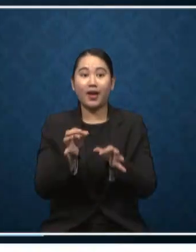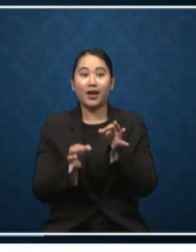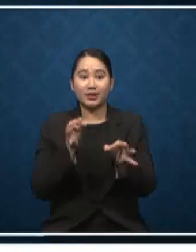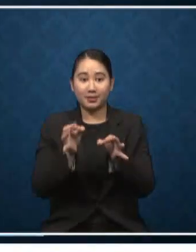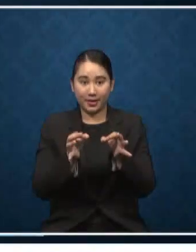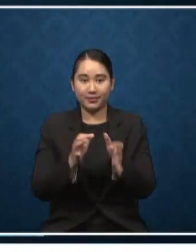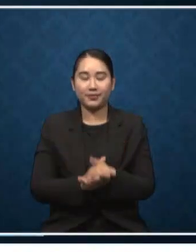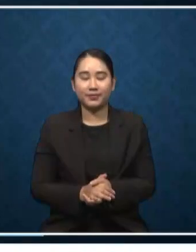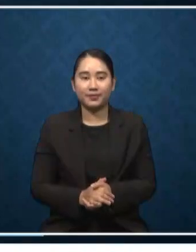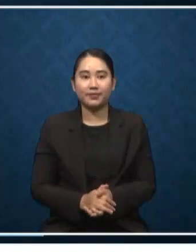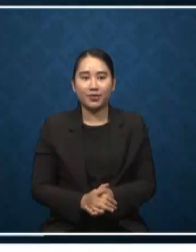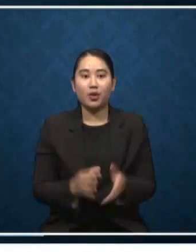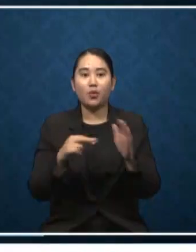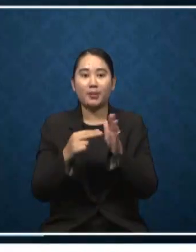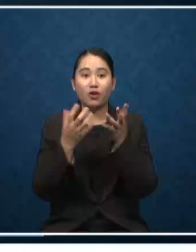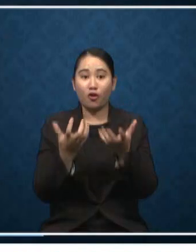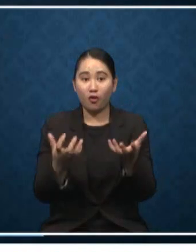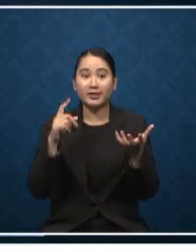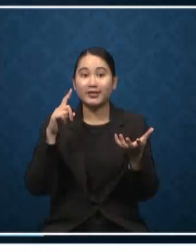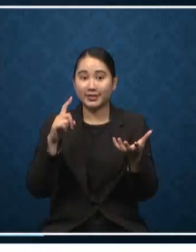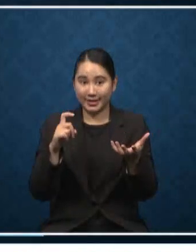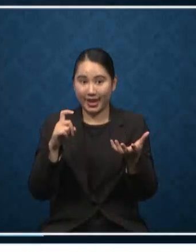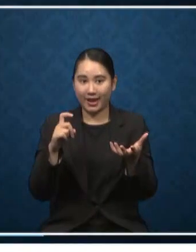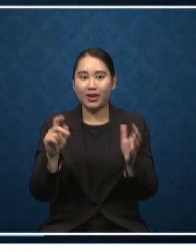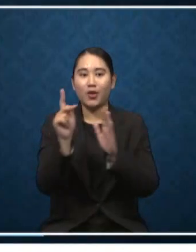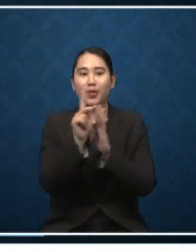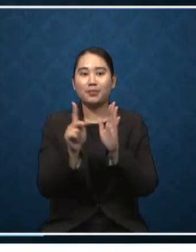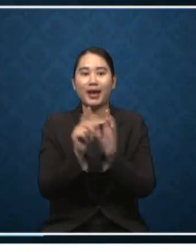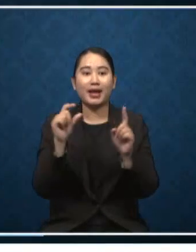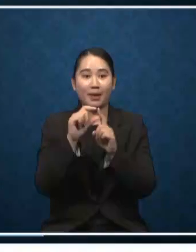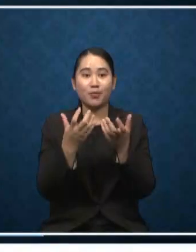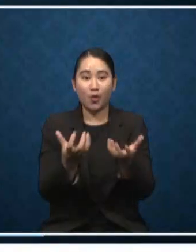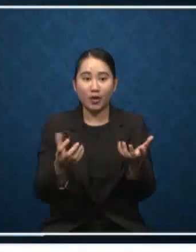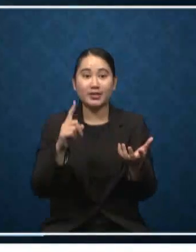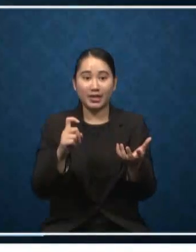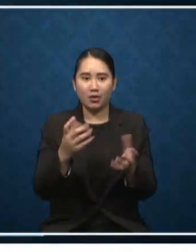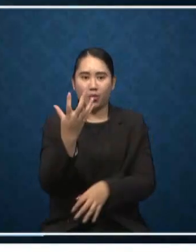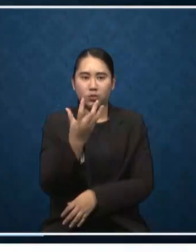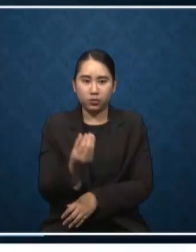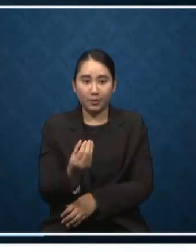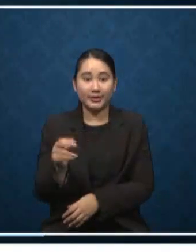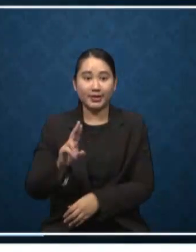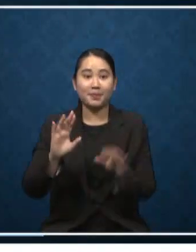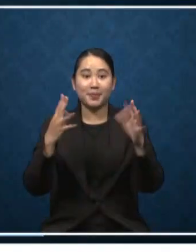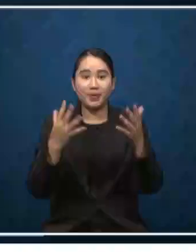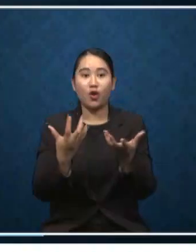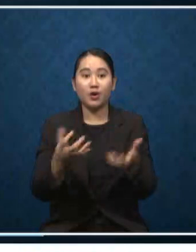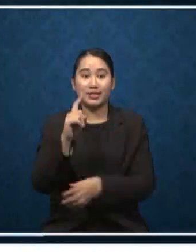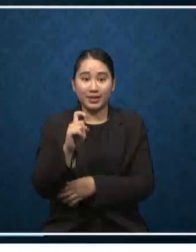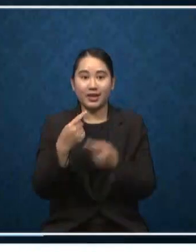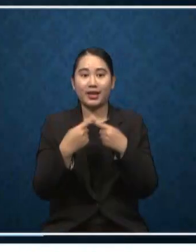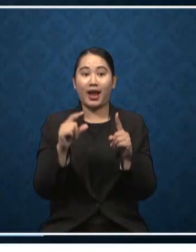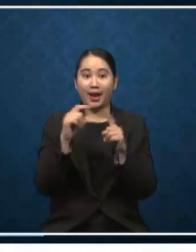ของเสียกภาติคไม่ใช่ rescueแตทใช้กสากรรมเพราะว่า